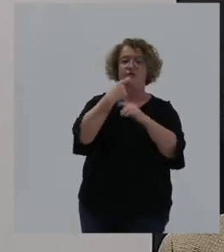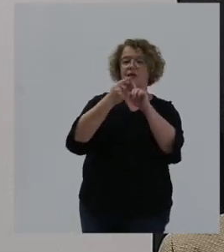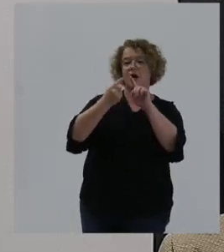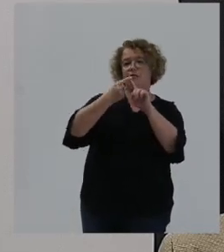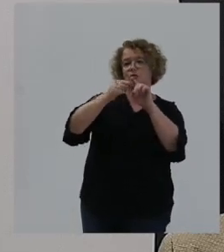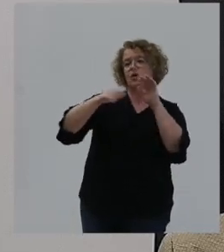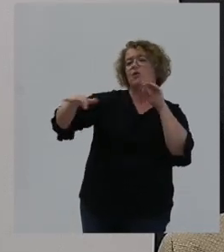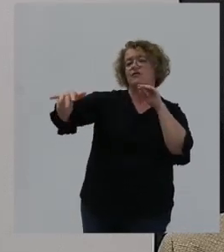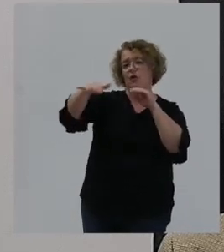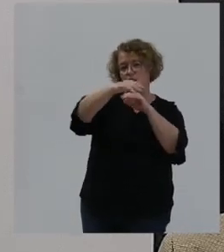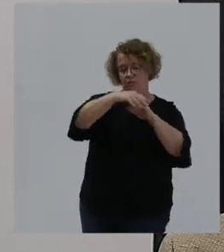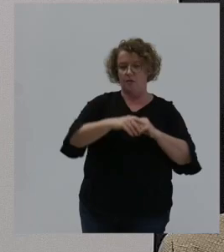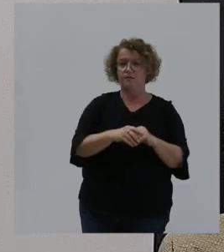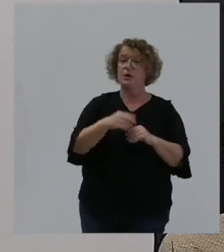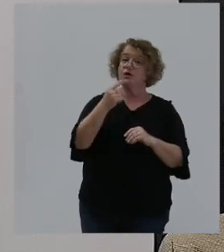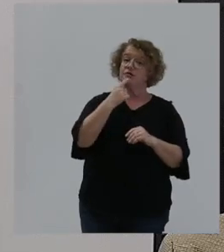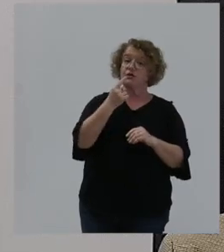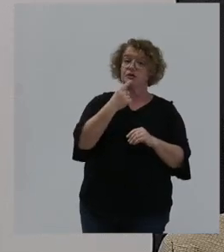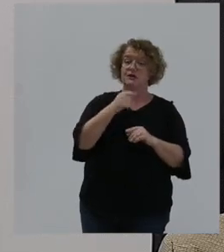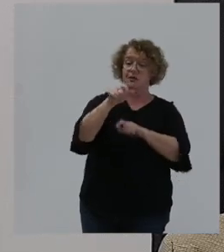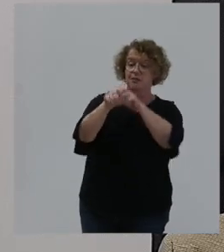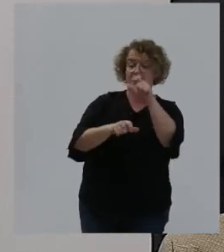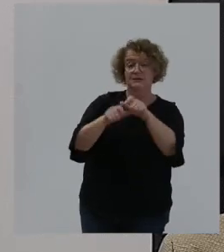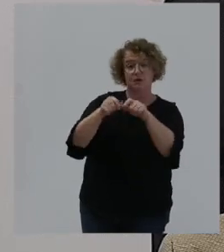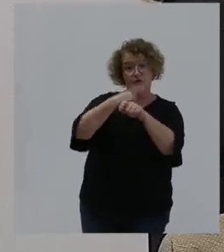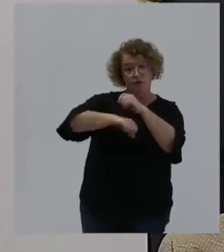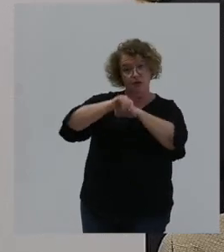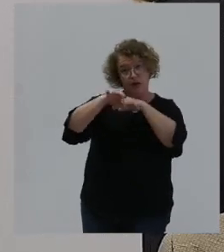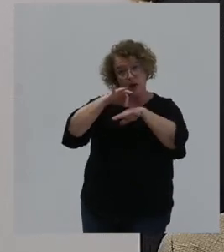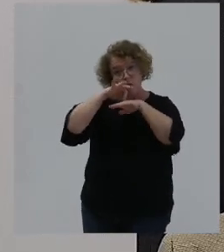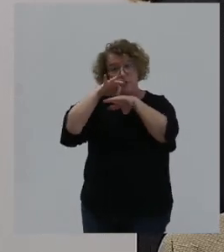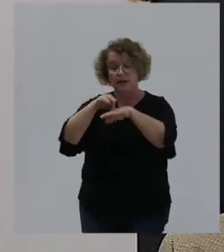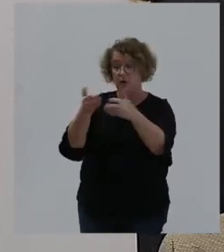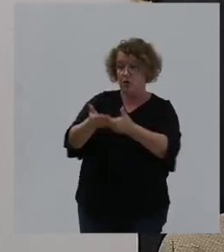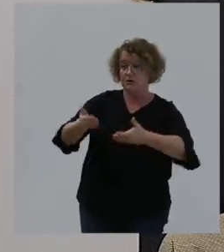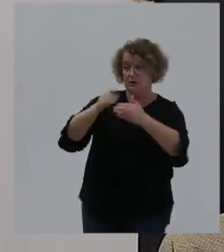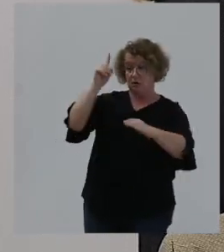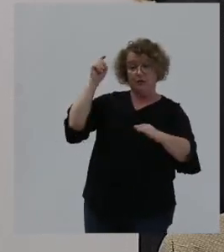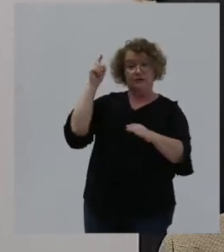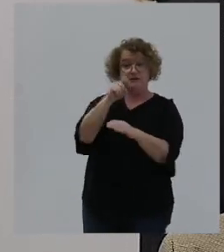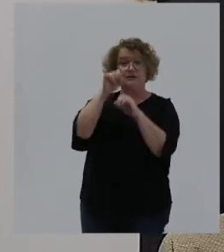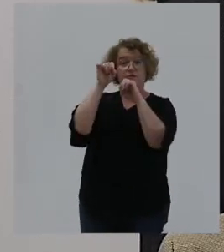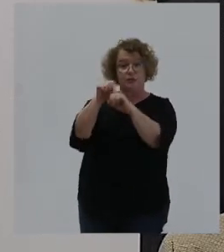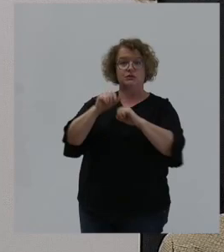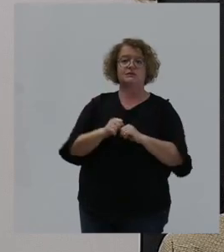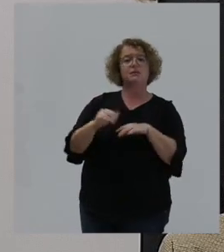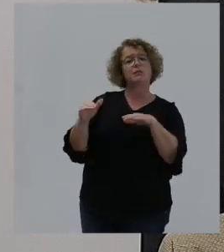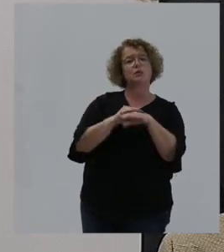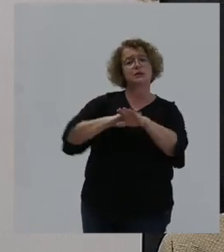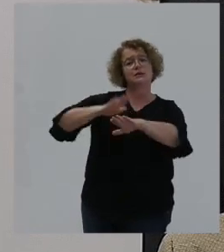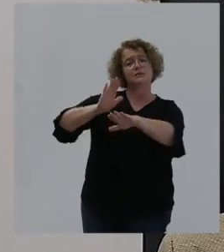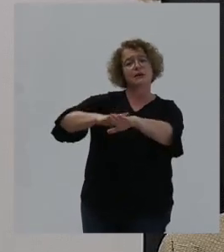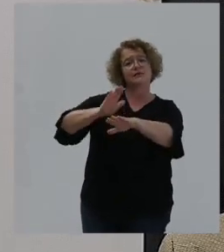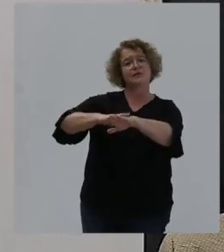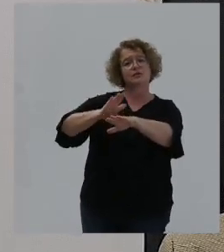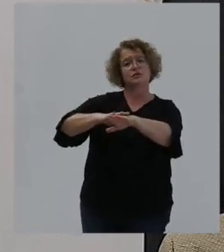les équipes. Nous devons accompagner nous personnels qui se trouvent dans des situations difficiles et mener une politique de prévention en matière